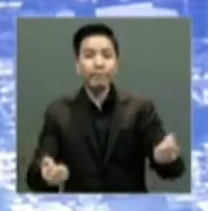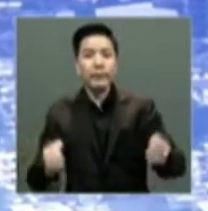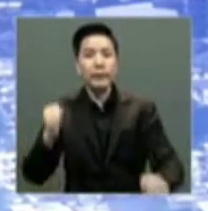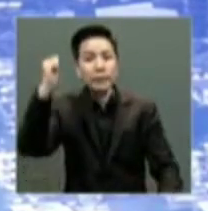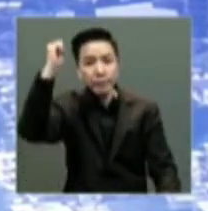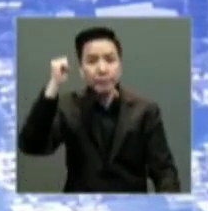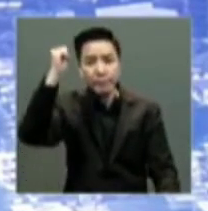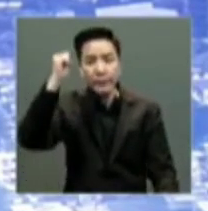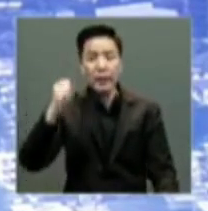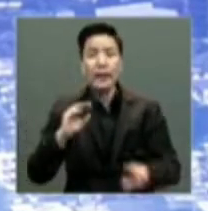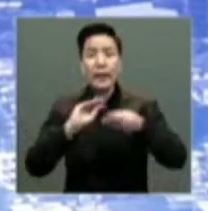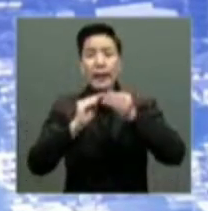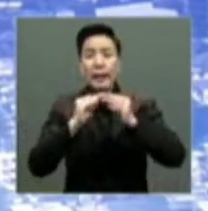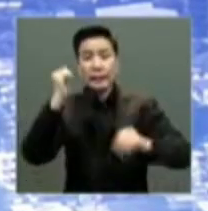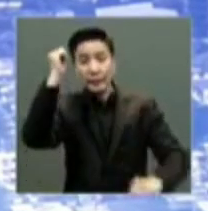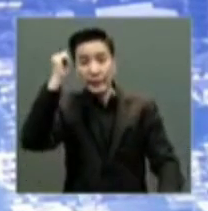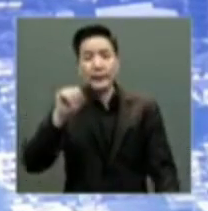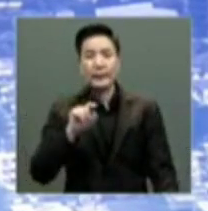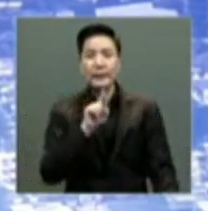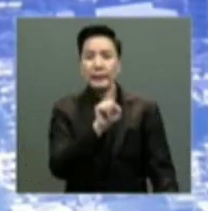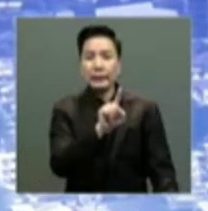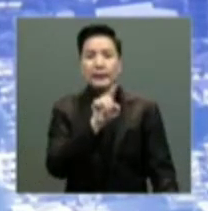ปีอาชีพพนักงานขับรถขสมกสาย 140